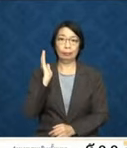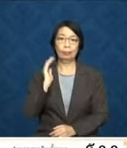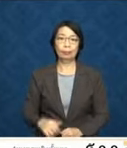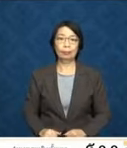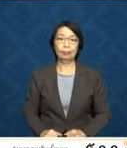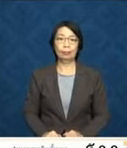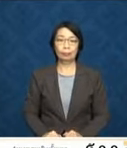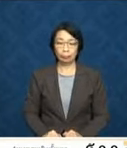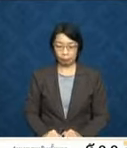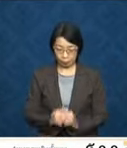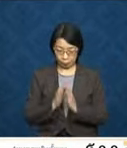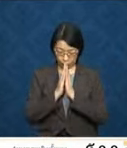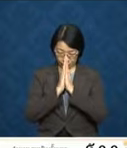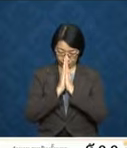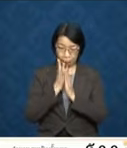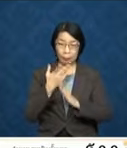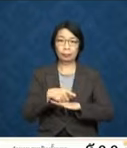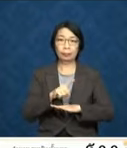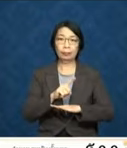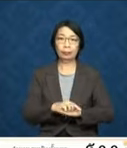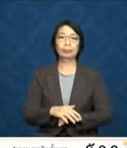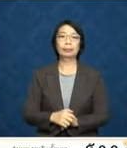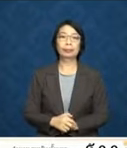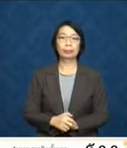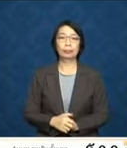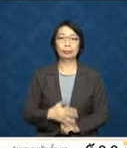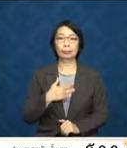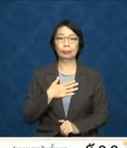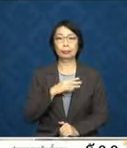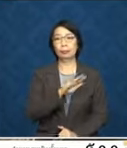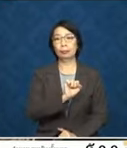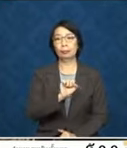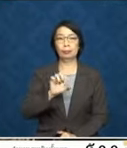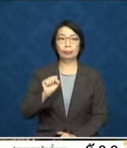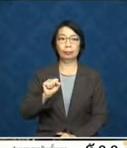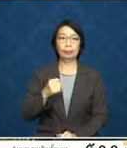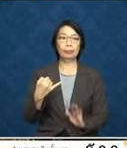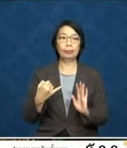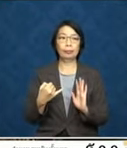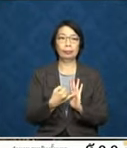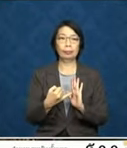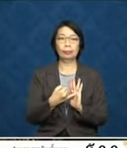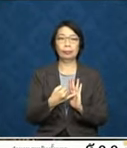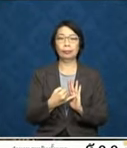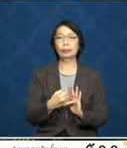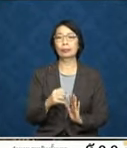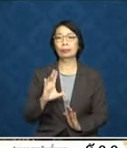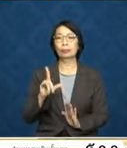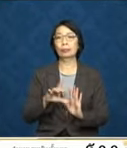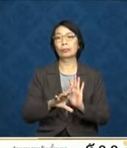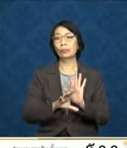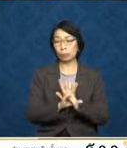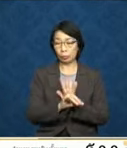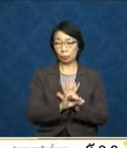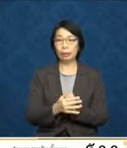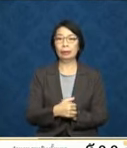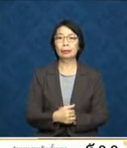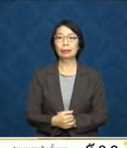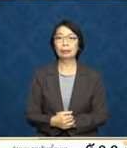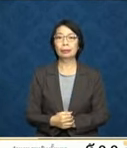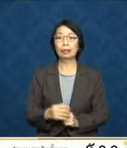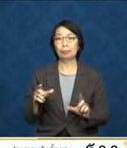เรียนท่านประธานสภาที่เคารพผมชวาลพลเมืองดีสมาชิกสภาผู้แทนราษฎรชลบุรีเขต3พรรคก้าวไกลท่านประธานครับผ